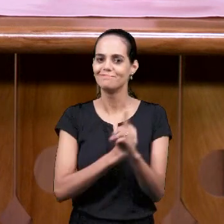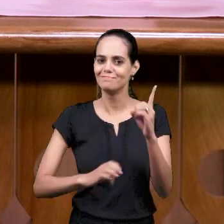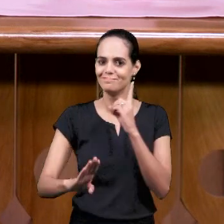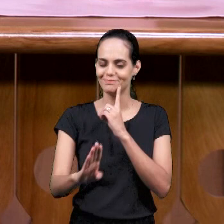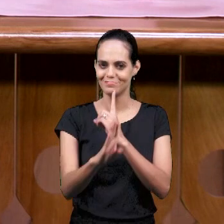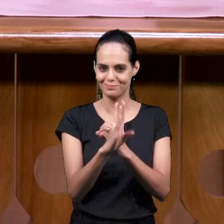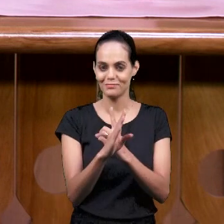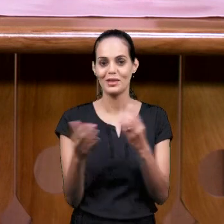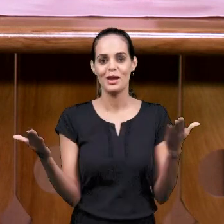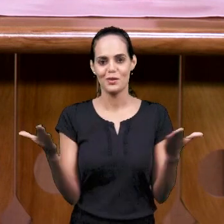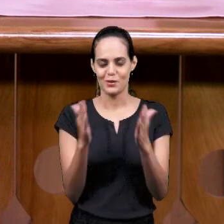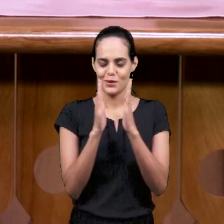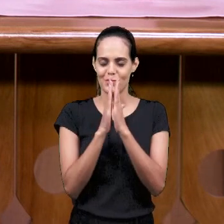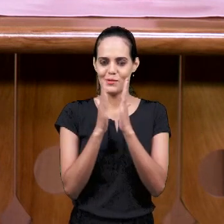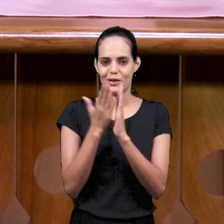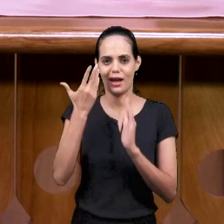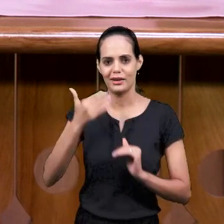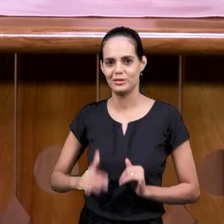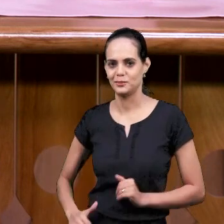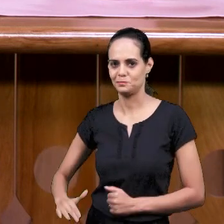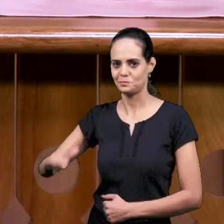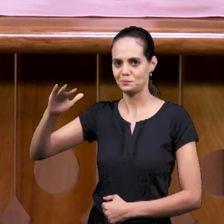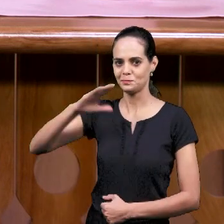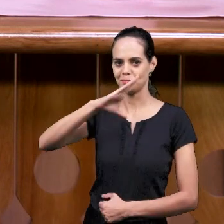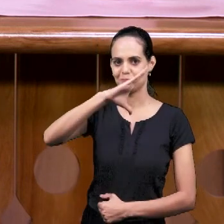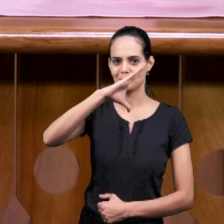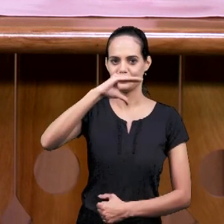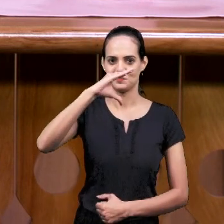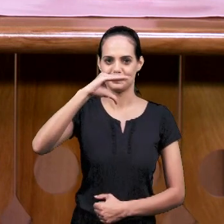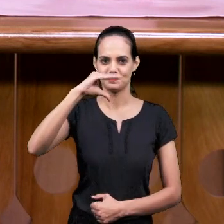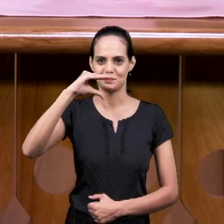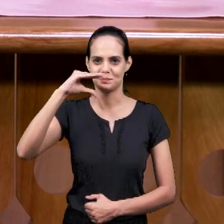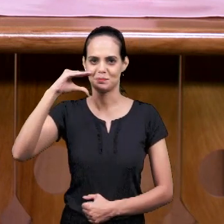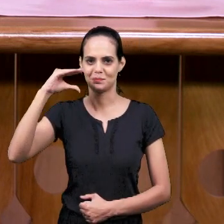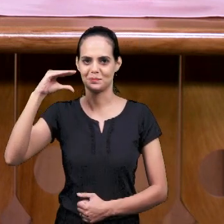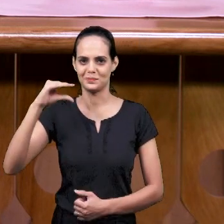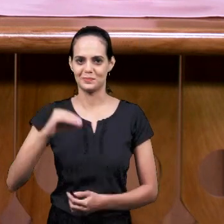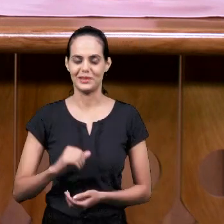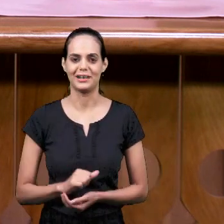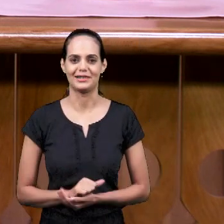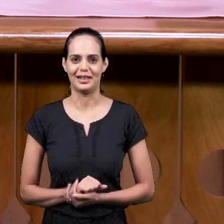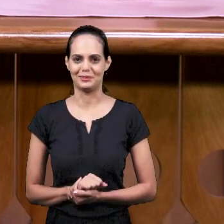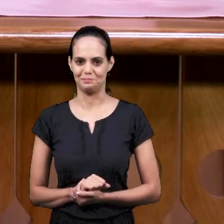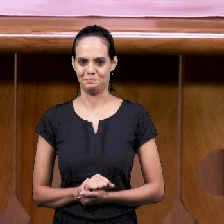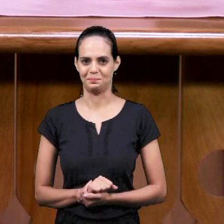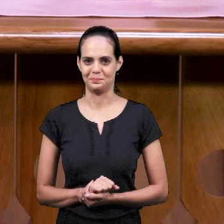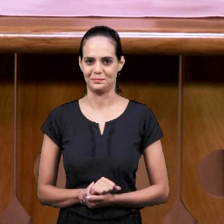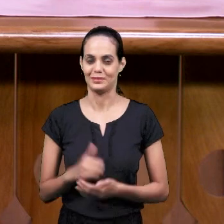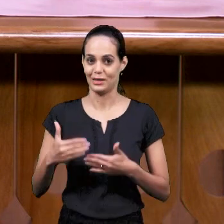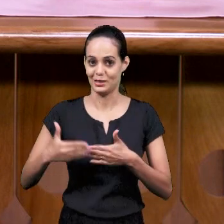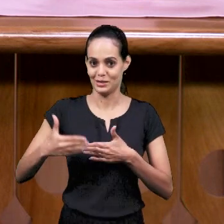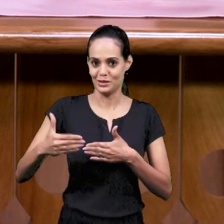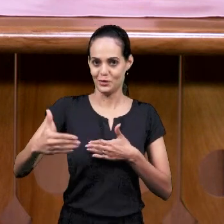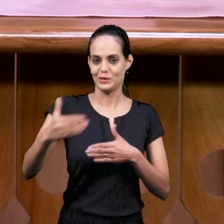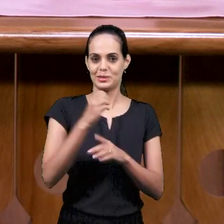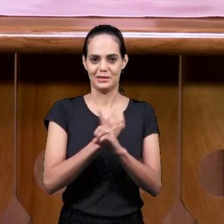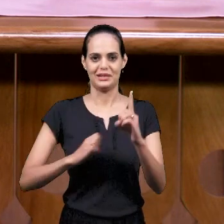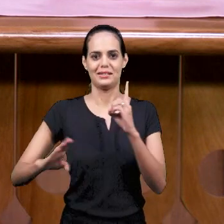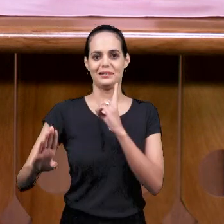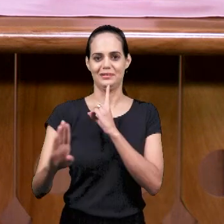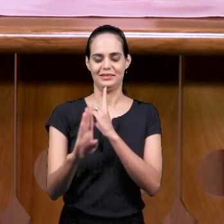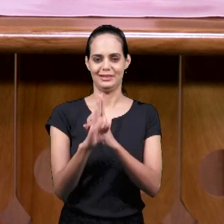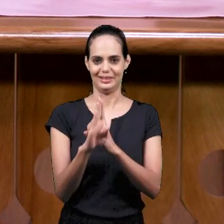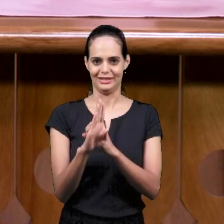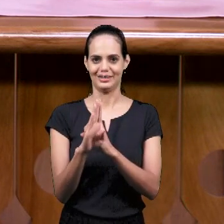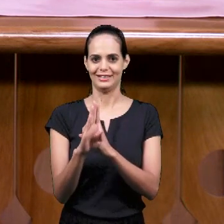dominicale. Ainsi, mes frères, nous allons prier pour nos enfants, intermédiaires et adolescents pour faire la suite dans la séquence de notre programmation